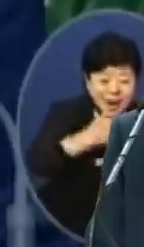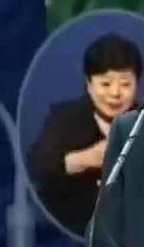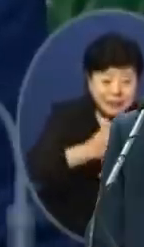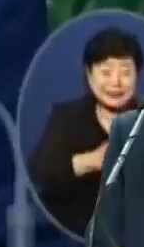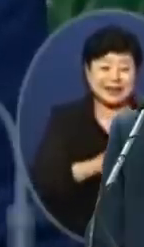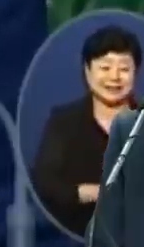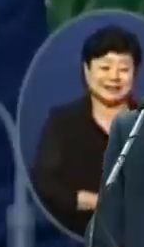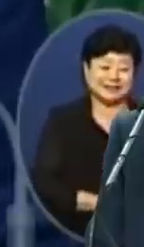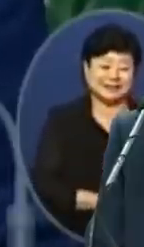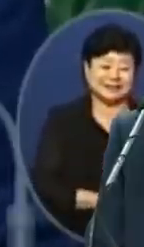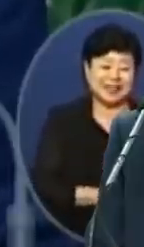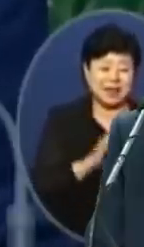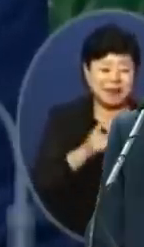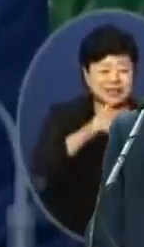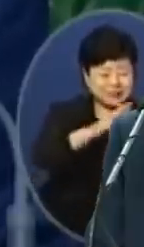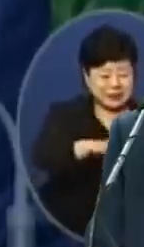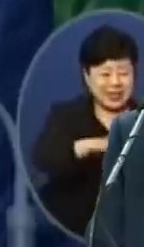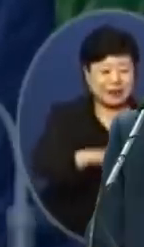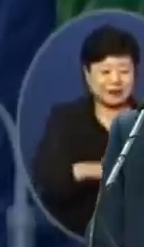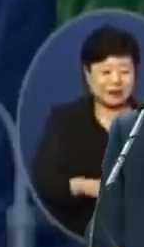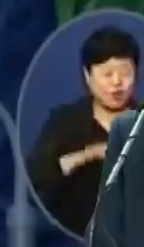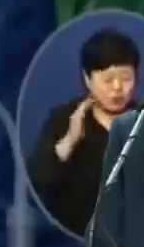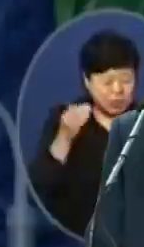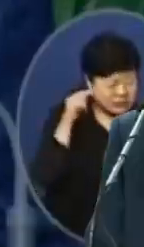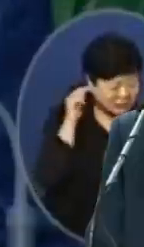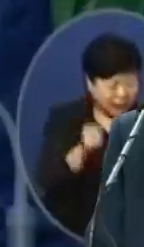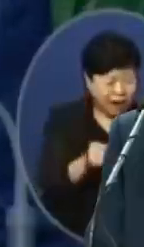감사합니다. 말씀대로 될지어다.